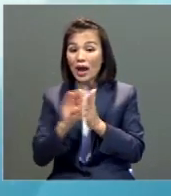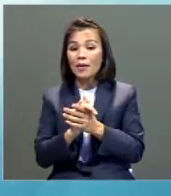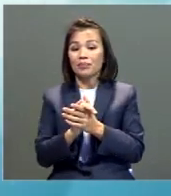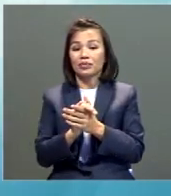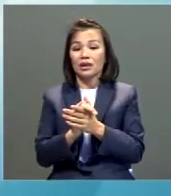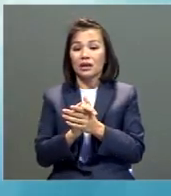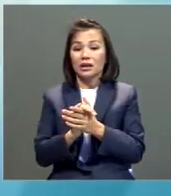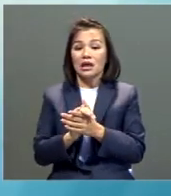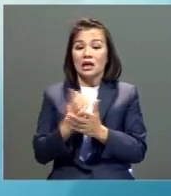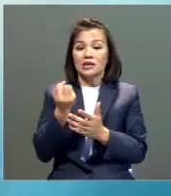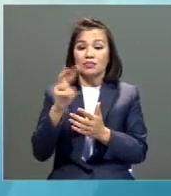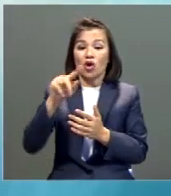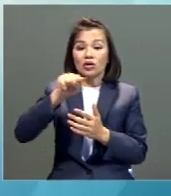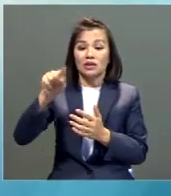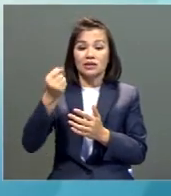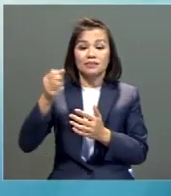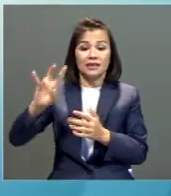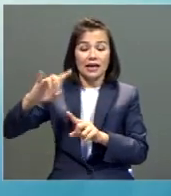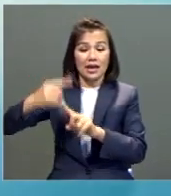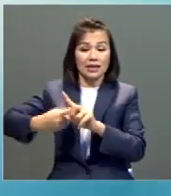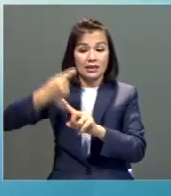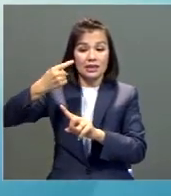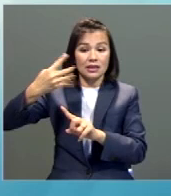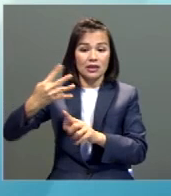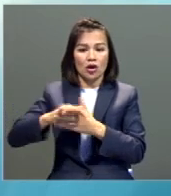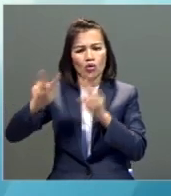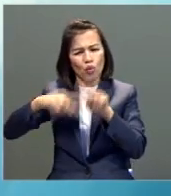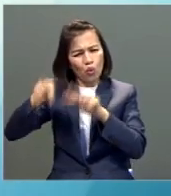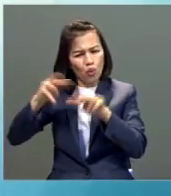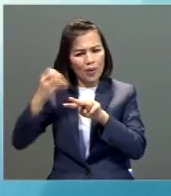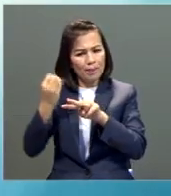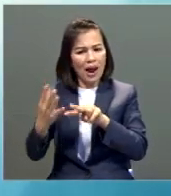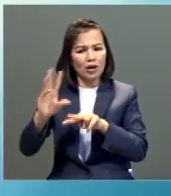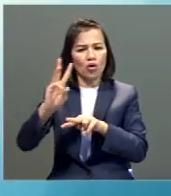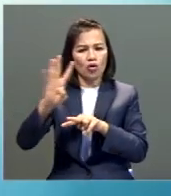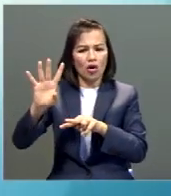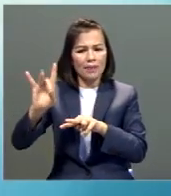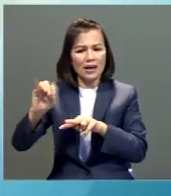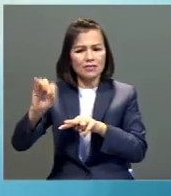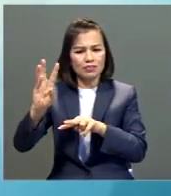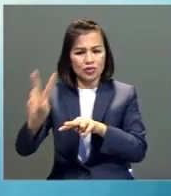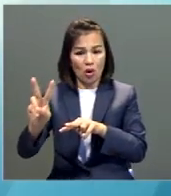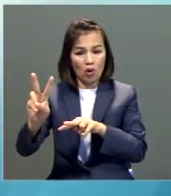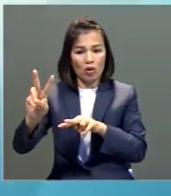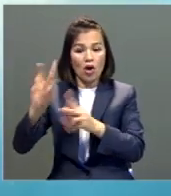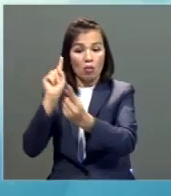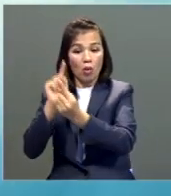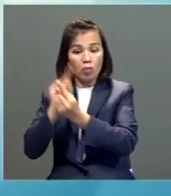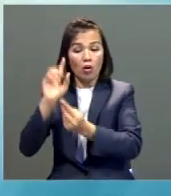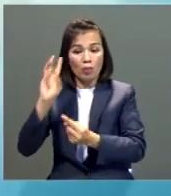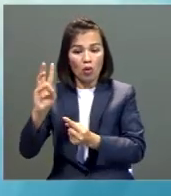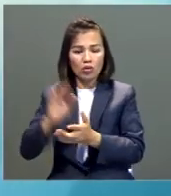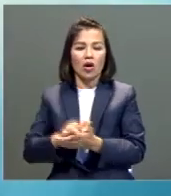นี่ย12ถึง17เมษาคือช่วงสงกรานต์ที่ผ่านมาตรวจเยอะเข้าไปอีก682เจอแค่6คนเองก็แสดงว่